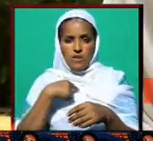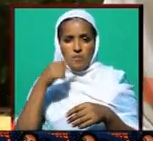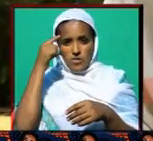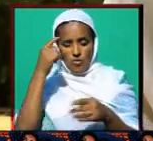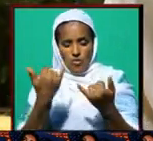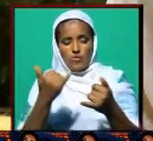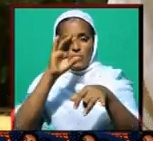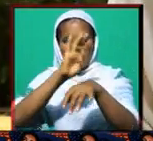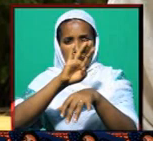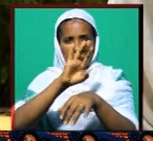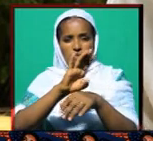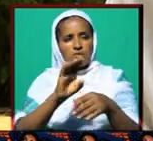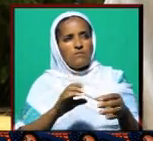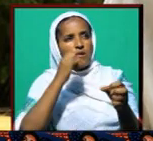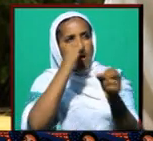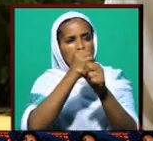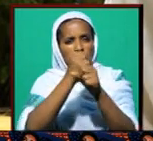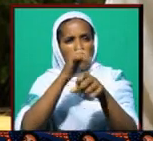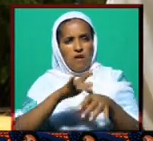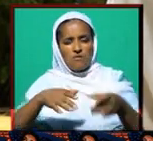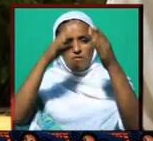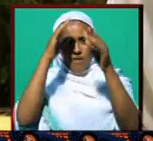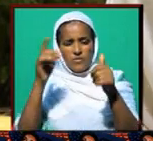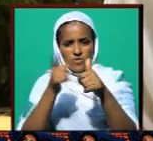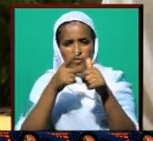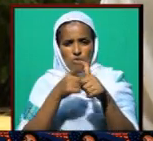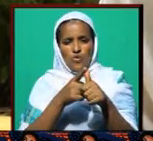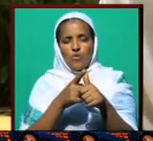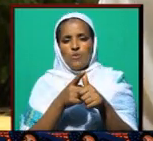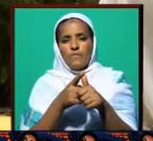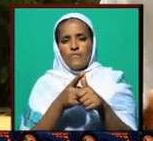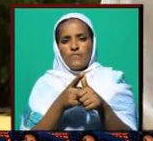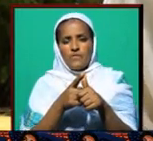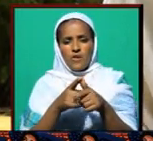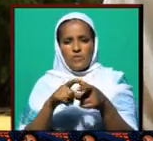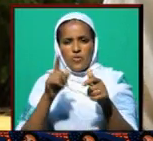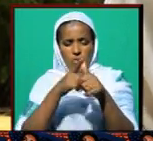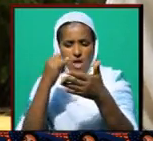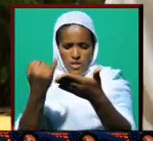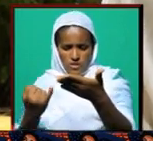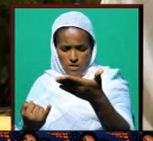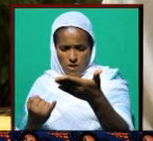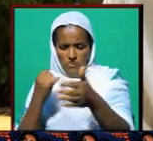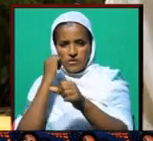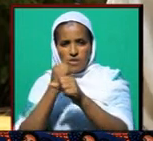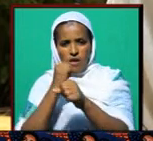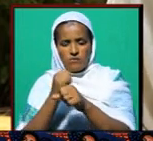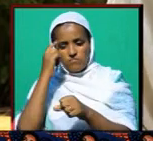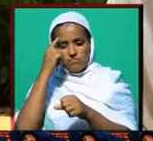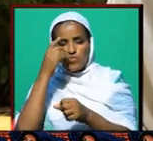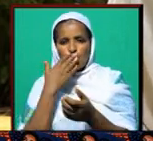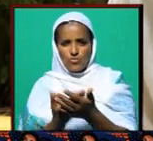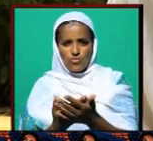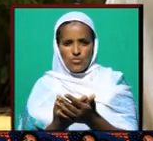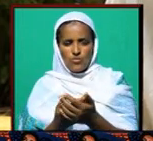ብዬ ማስባቸው በአሁኑ በቤተ ክርስቲያን በህንፃ አሰራራችን ላይ የመጀመሪያው ቅድም እንዳልሁት ዲዛይን አወጣጡ ላይ ነው አንዱ